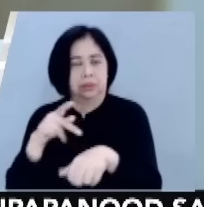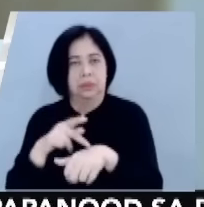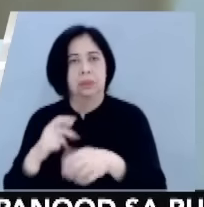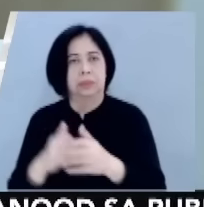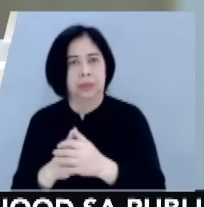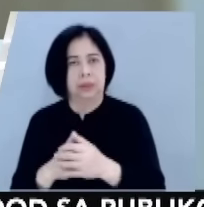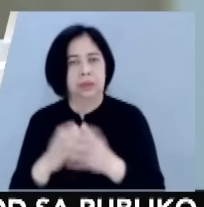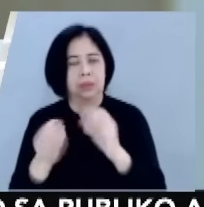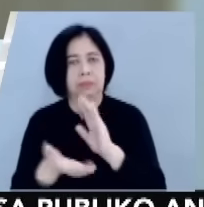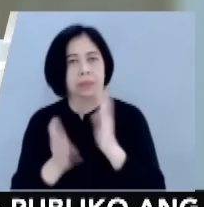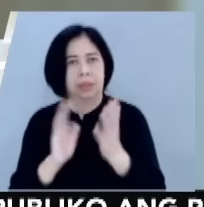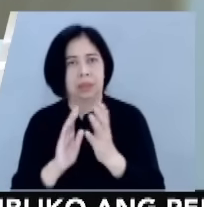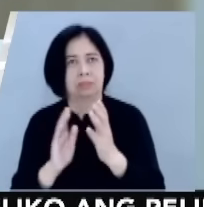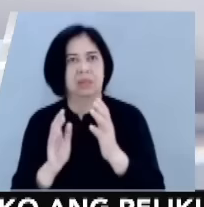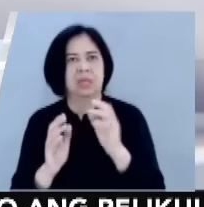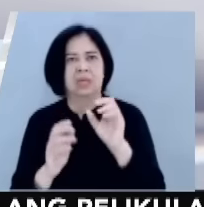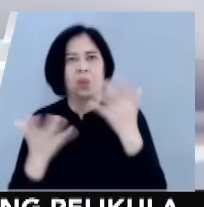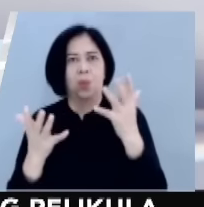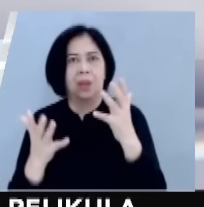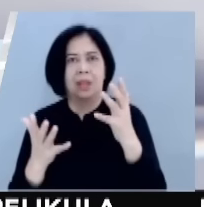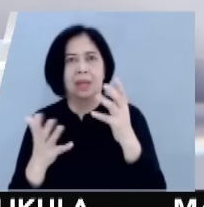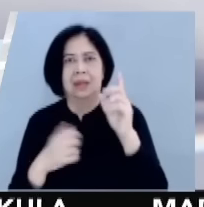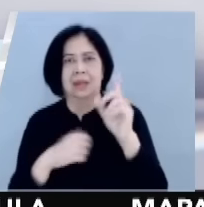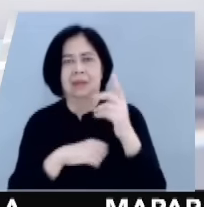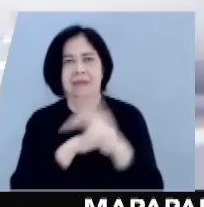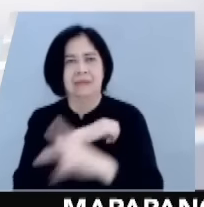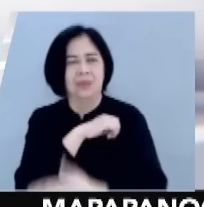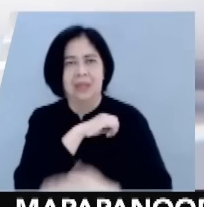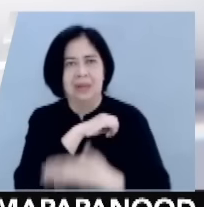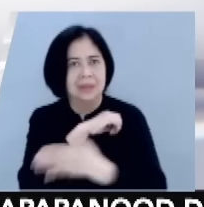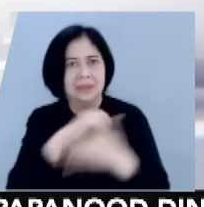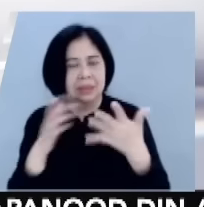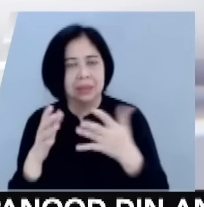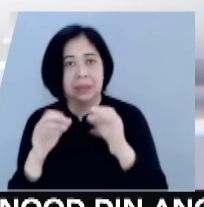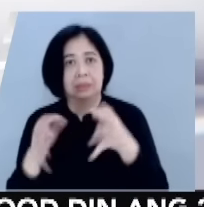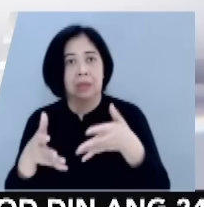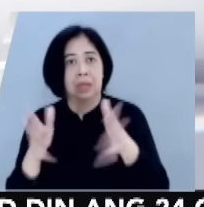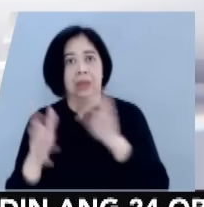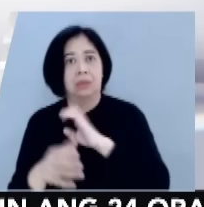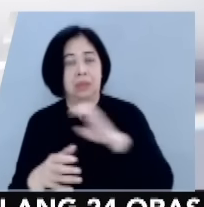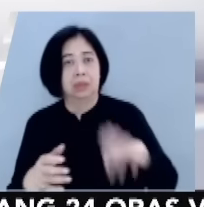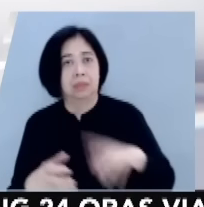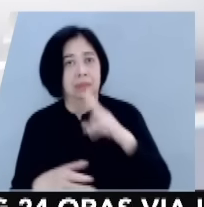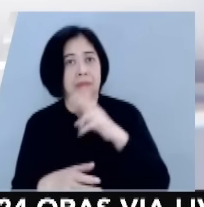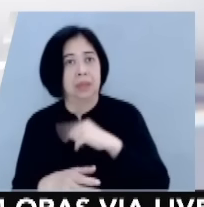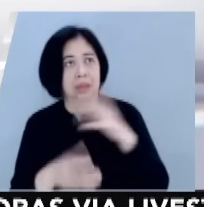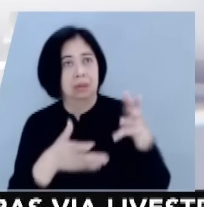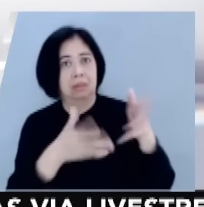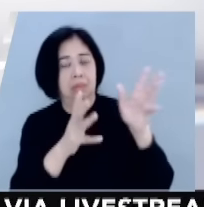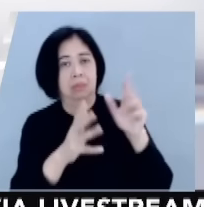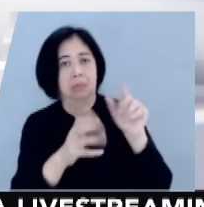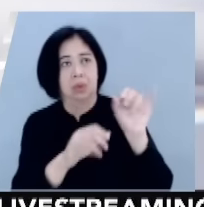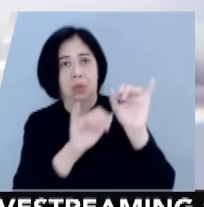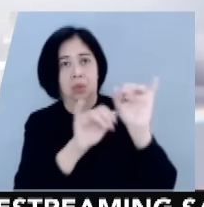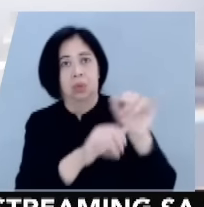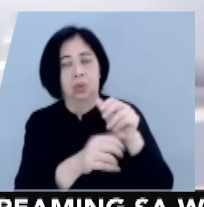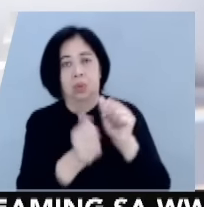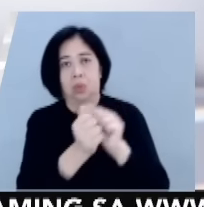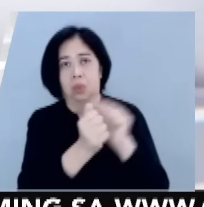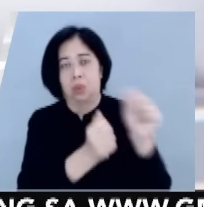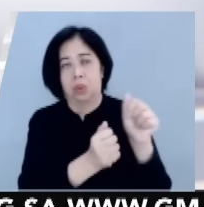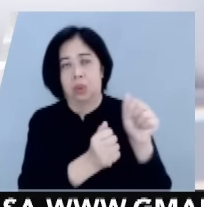maging stateless o walang bansa. Kung i-allow naman siya ng embassy ng Vietnam na pumunta sa Vietnam with Yao Yao, then